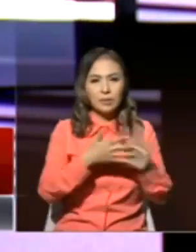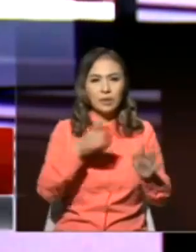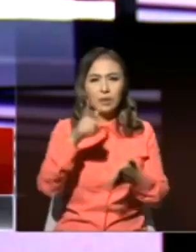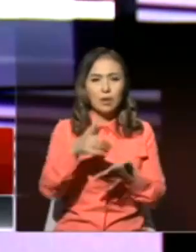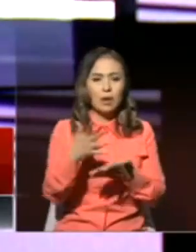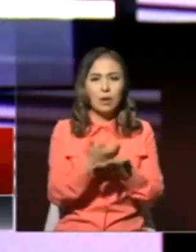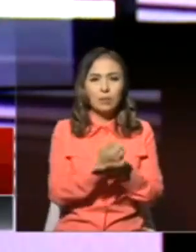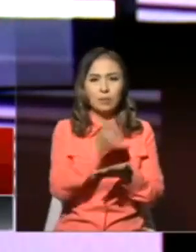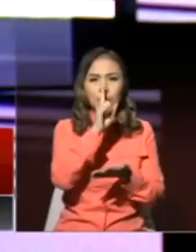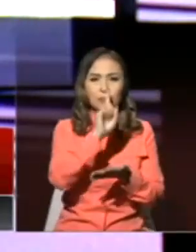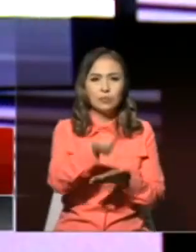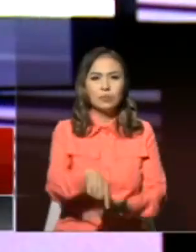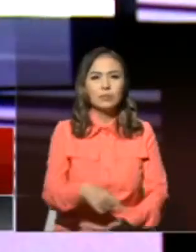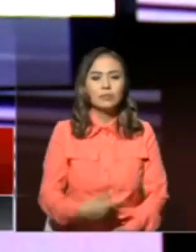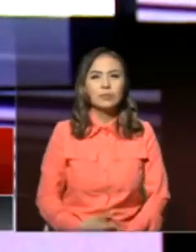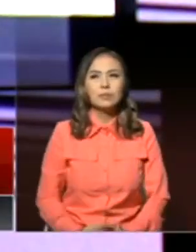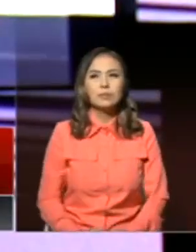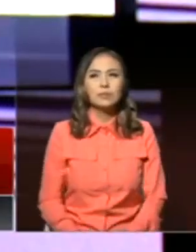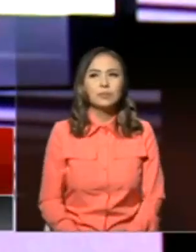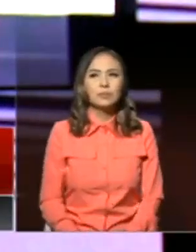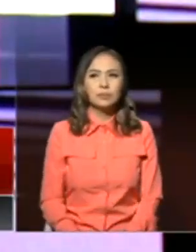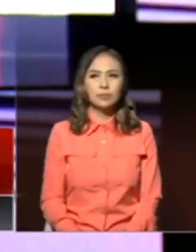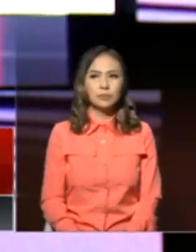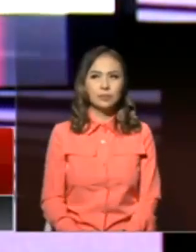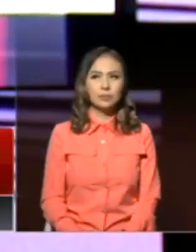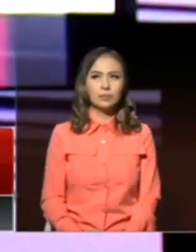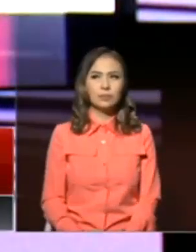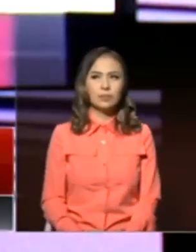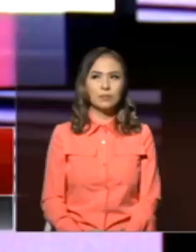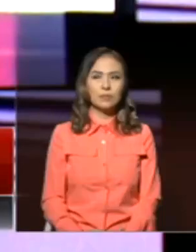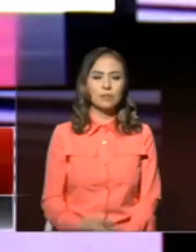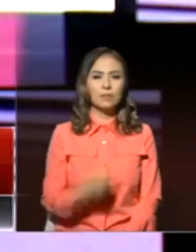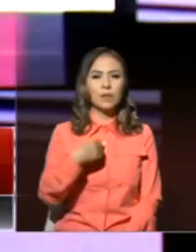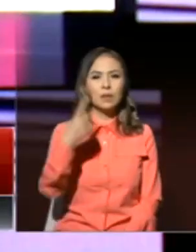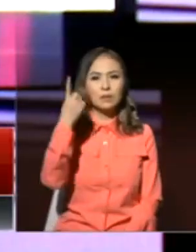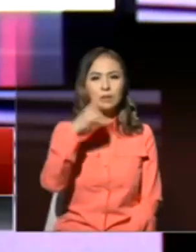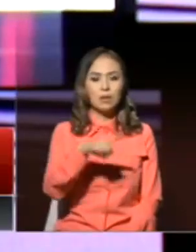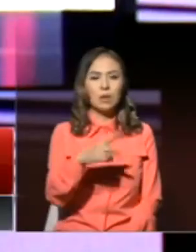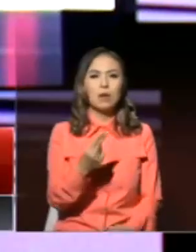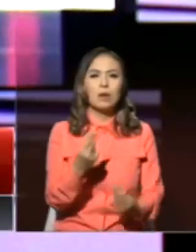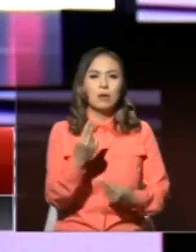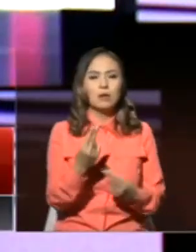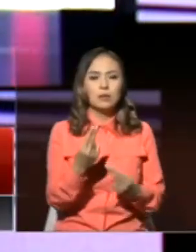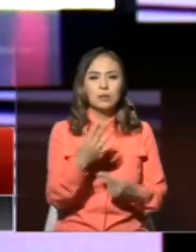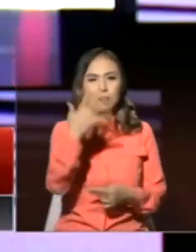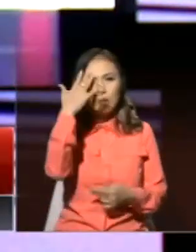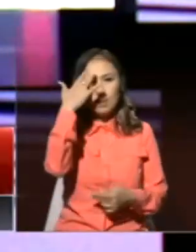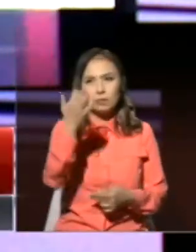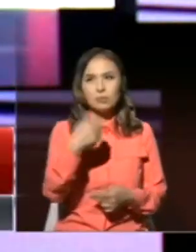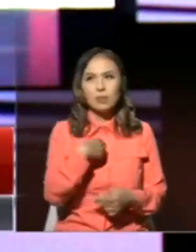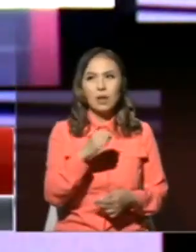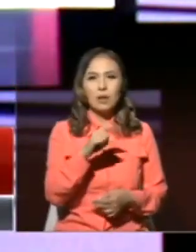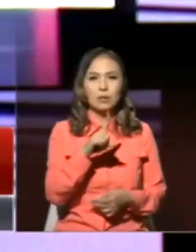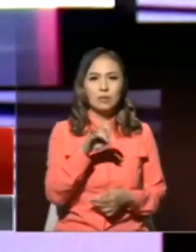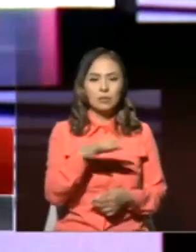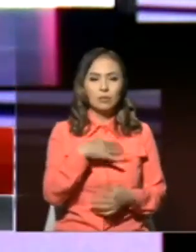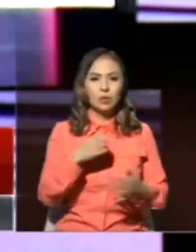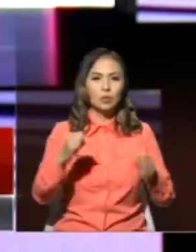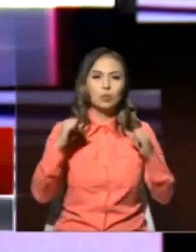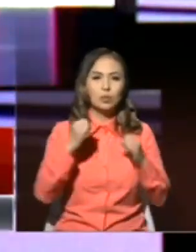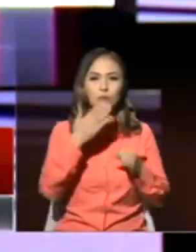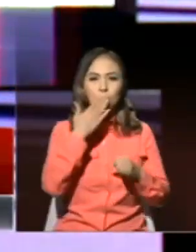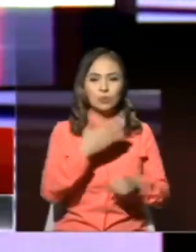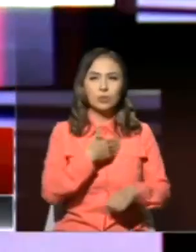ұтыс жоғын білет. Және де мен ол азарт екенін білем. Мен өзім азартқа қаттымын. Мен өзім спортты қатты жақсы